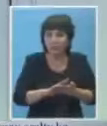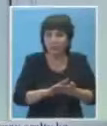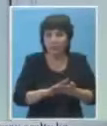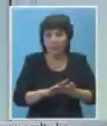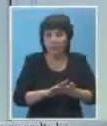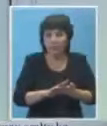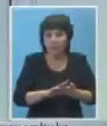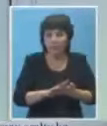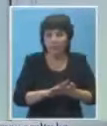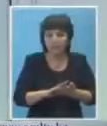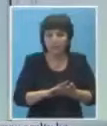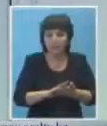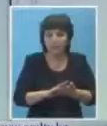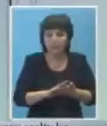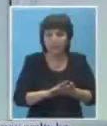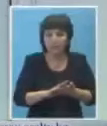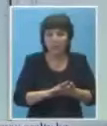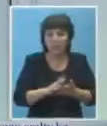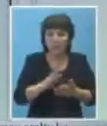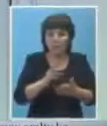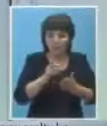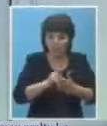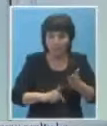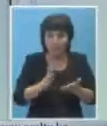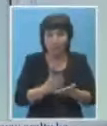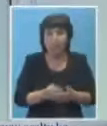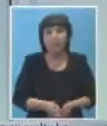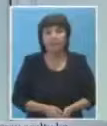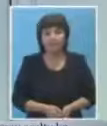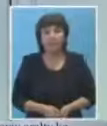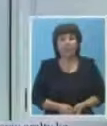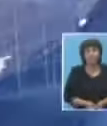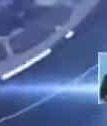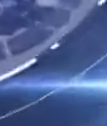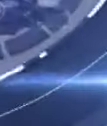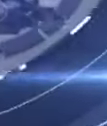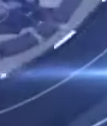келісімдерге келетінімізге кәміл сенемін.